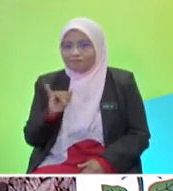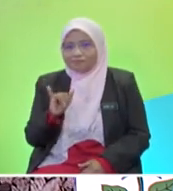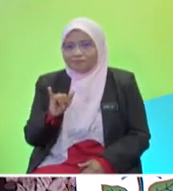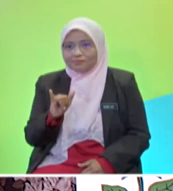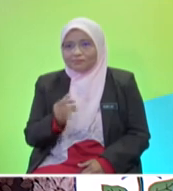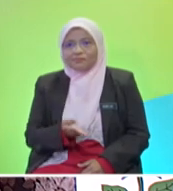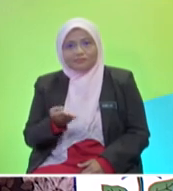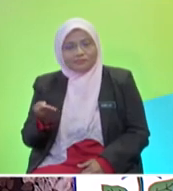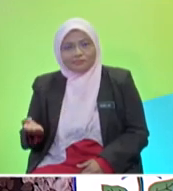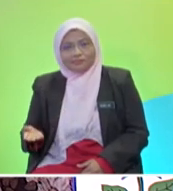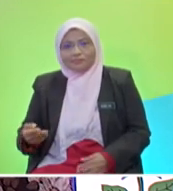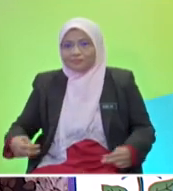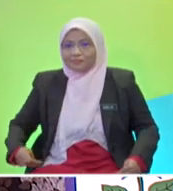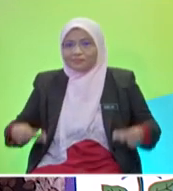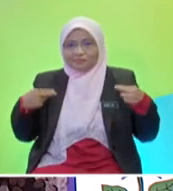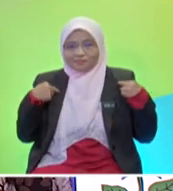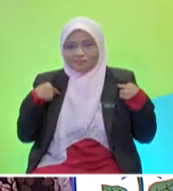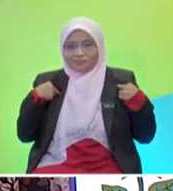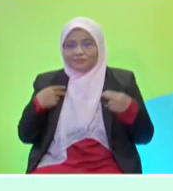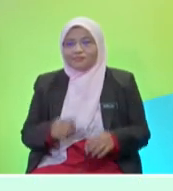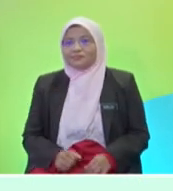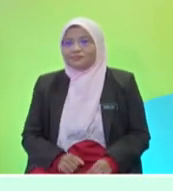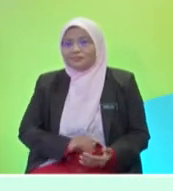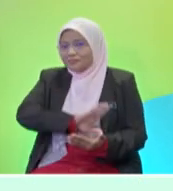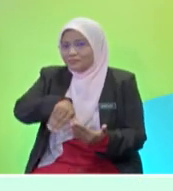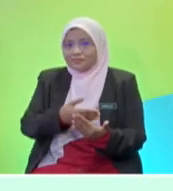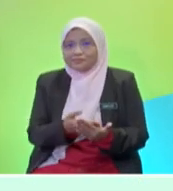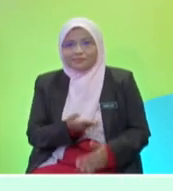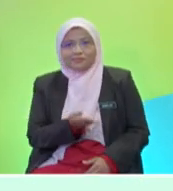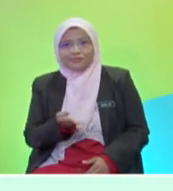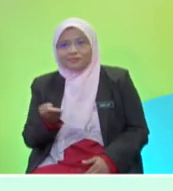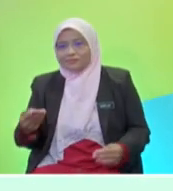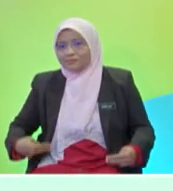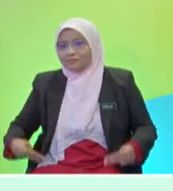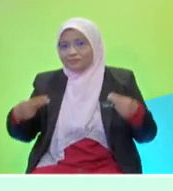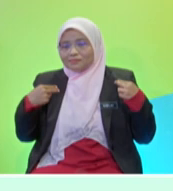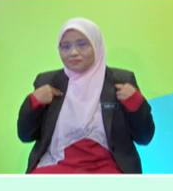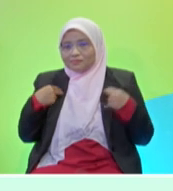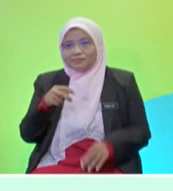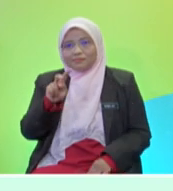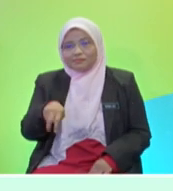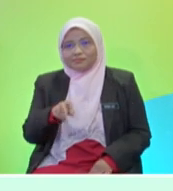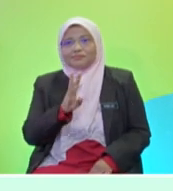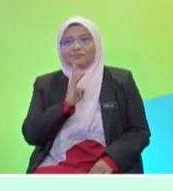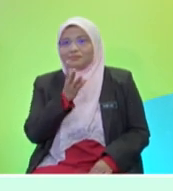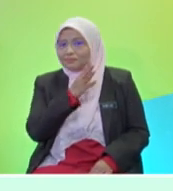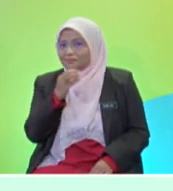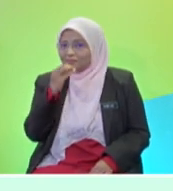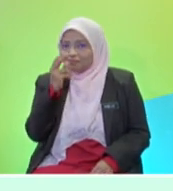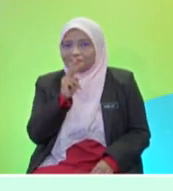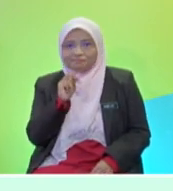Jadi, semua benda hidup memerlukan air dan makanan. Begitu juga